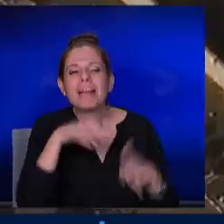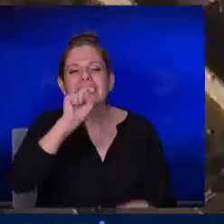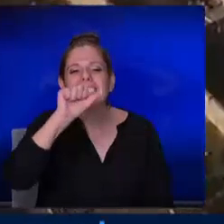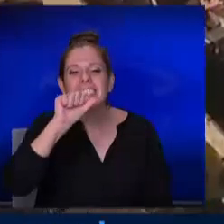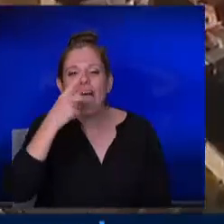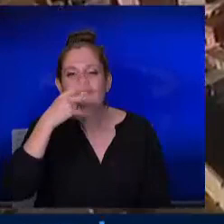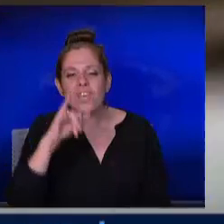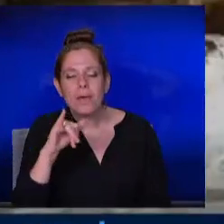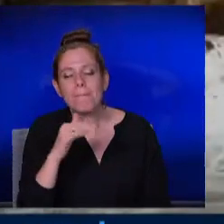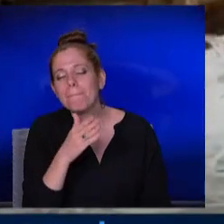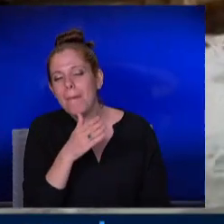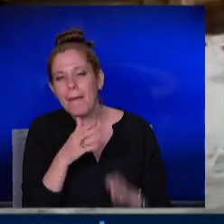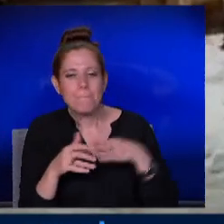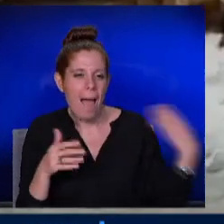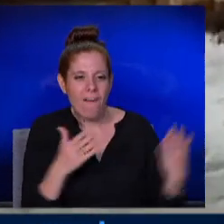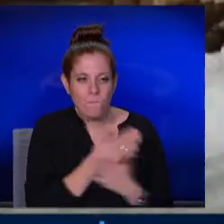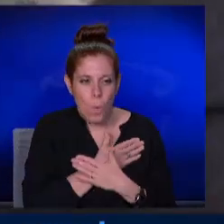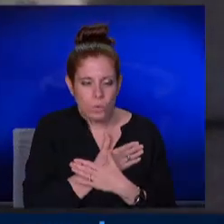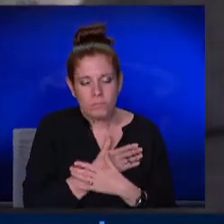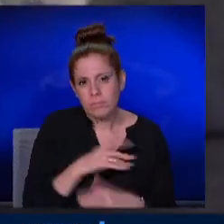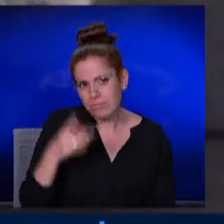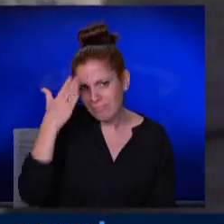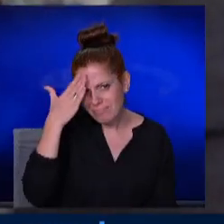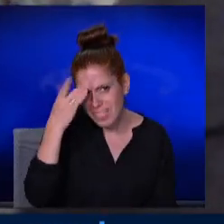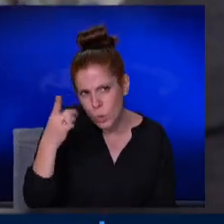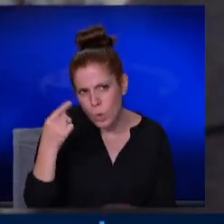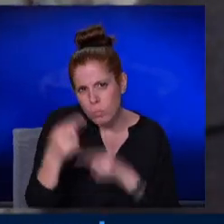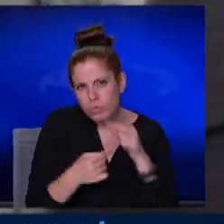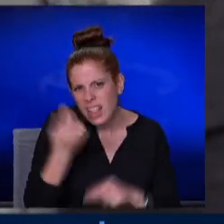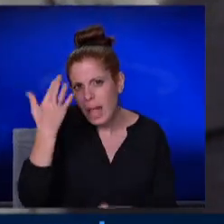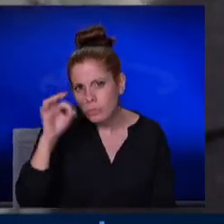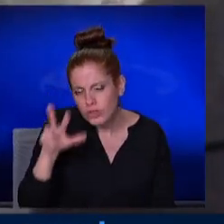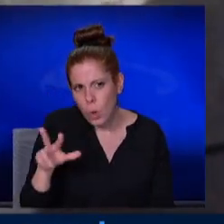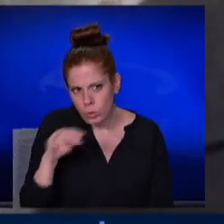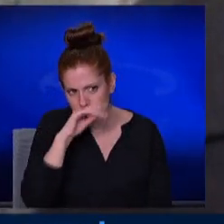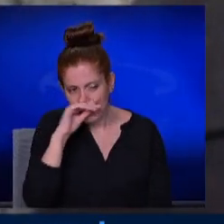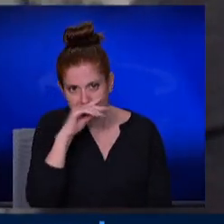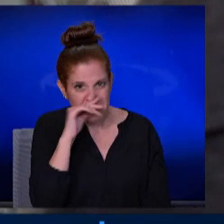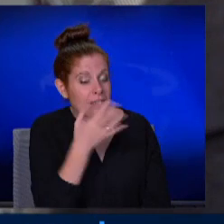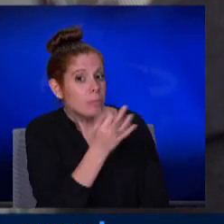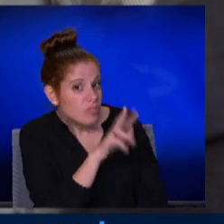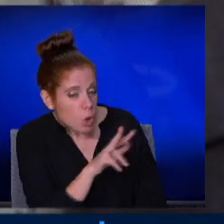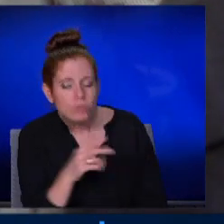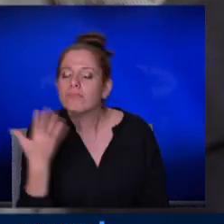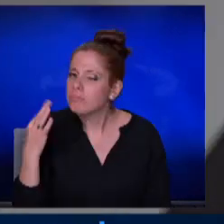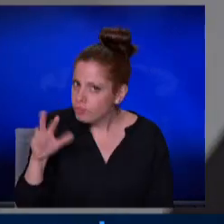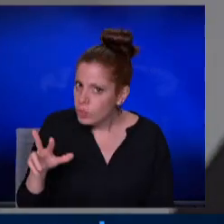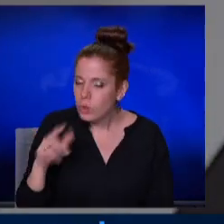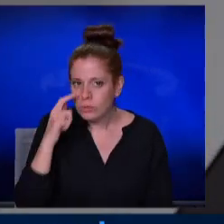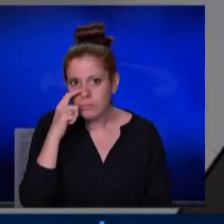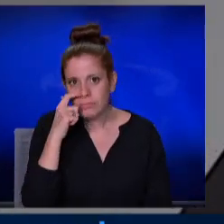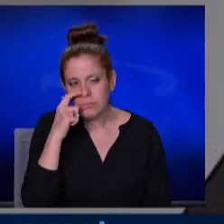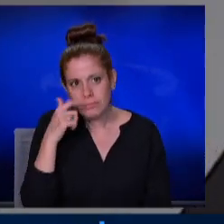מרוקו. אנו נעפו מלאם 53. 53? 53. וואו.